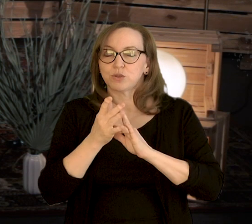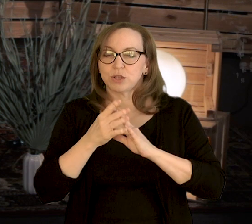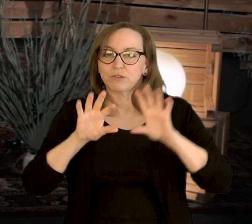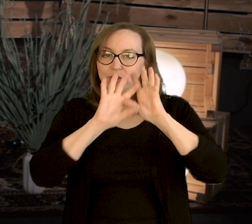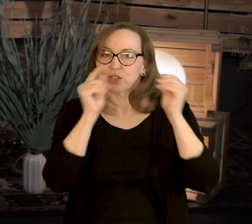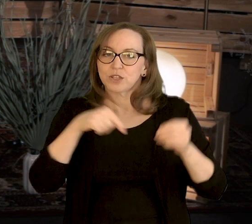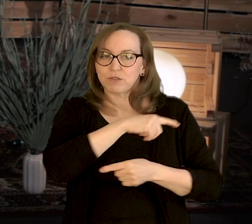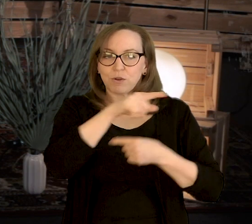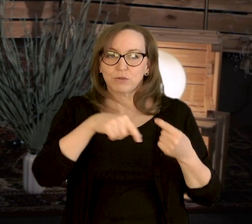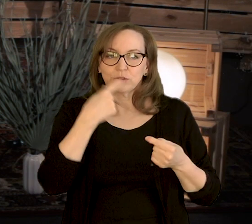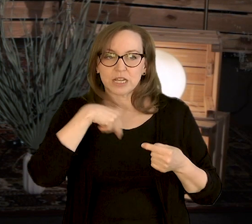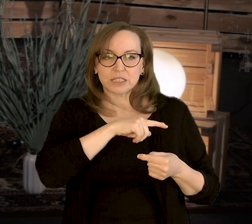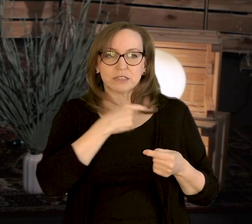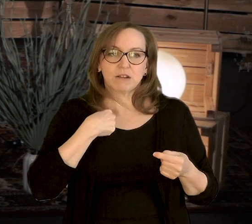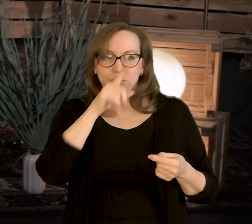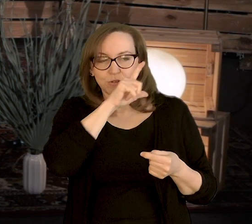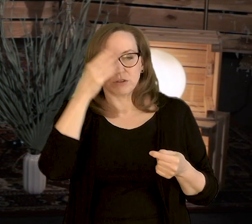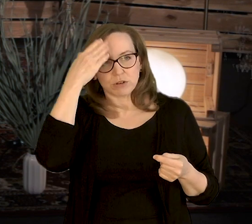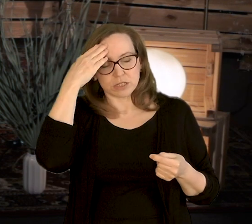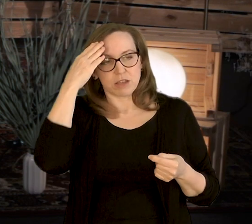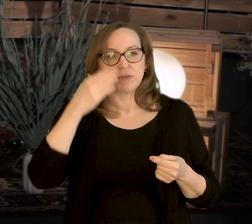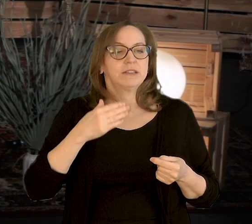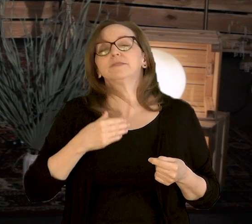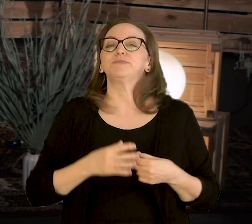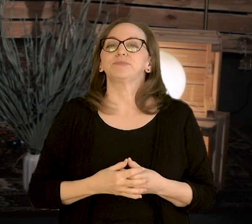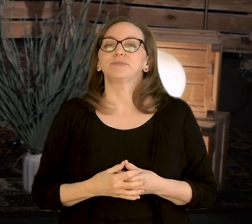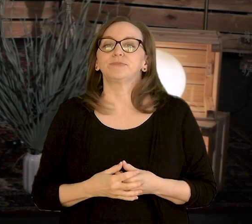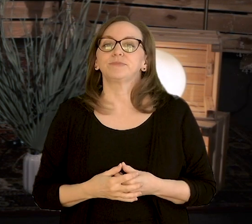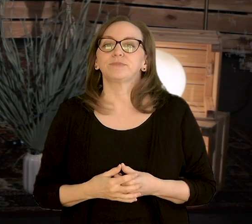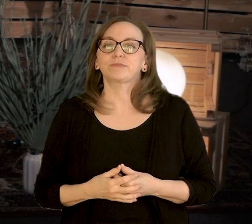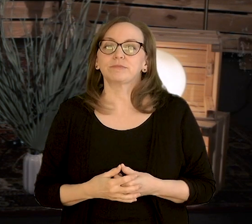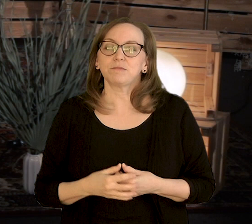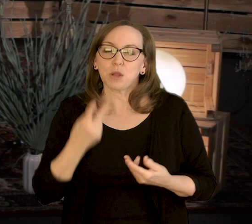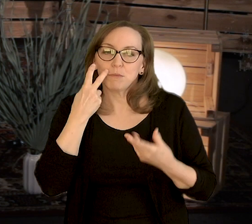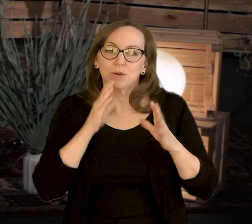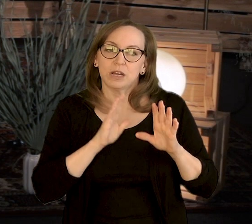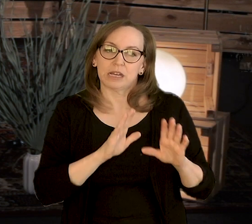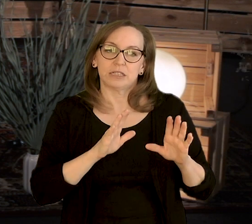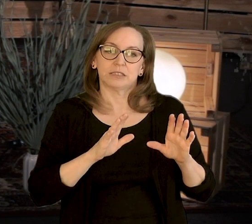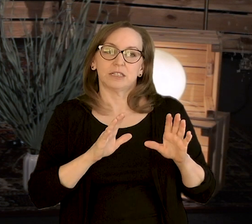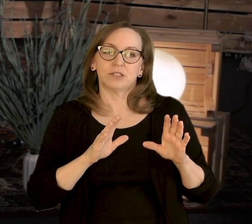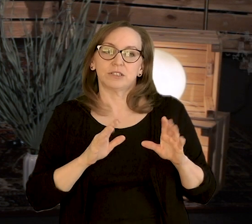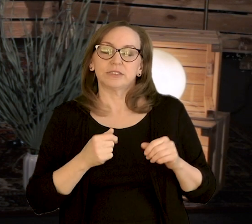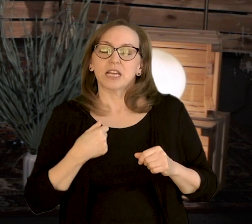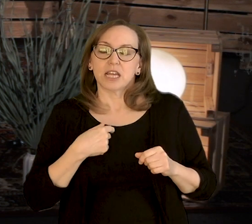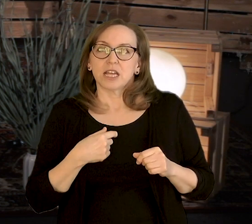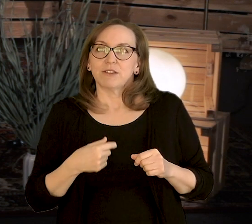otoczenia. W ten niezwykły wieczór wszyscy bardzo potrzebujemy